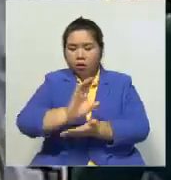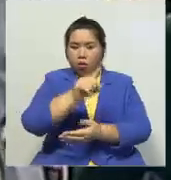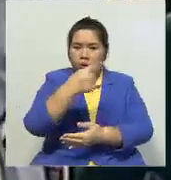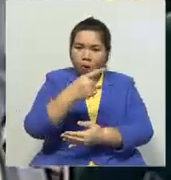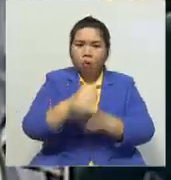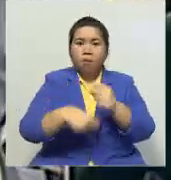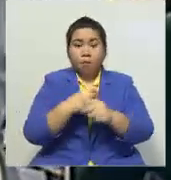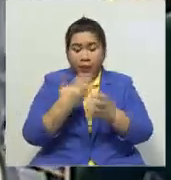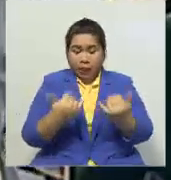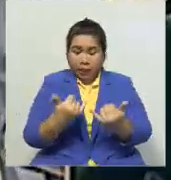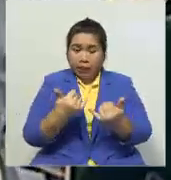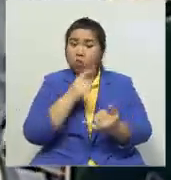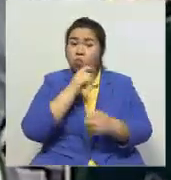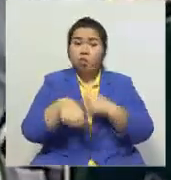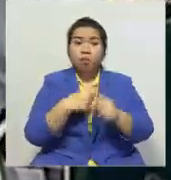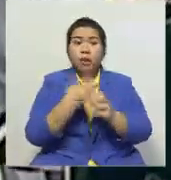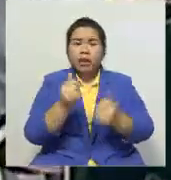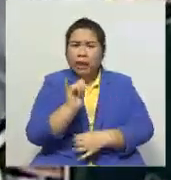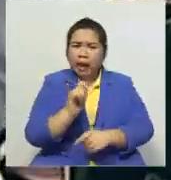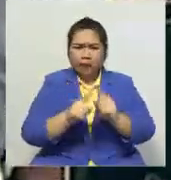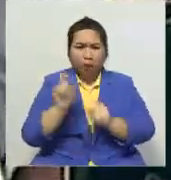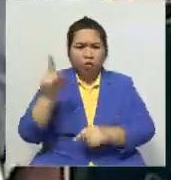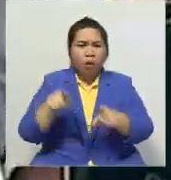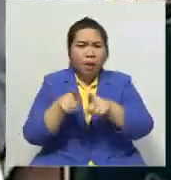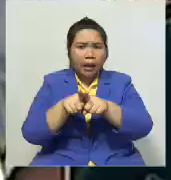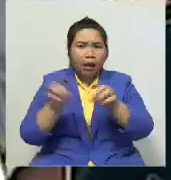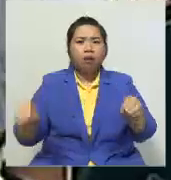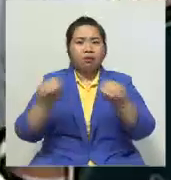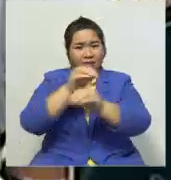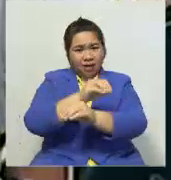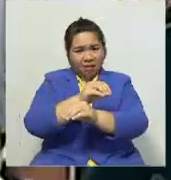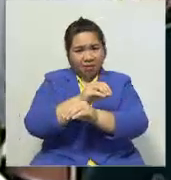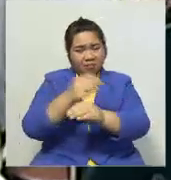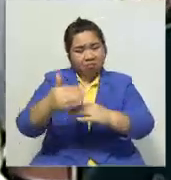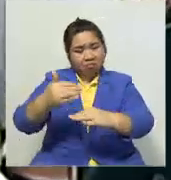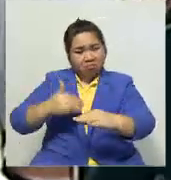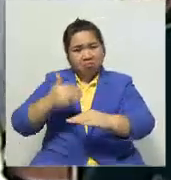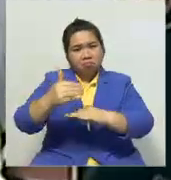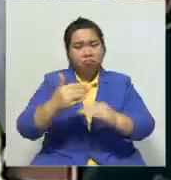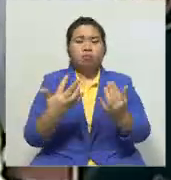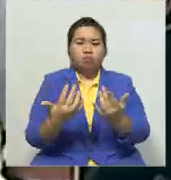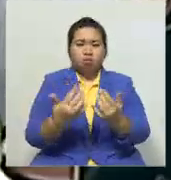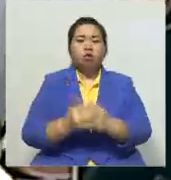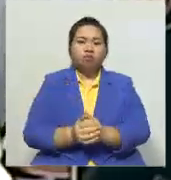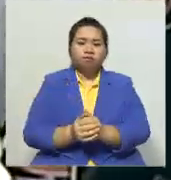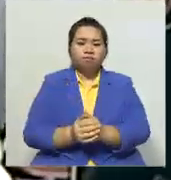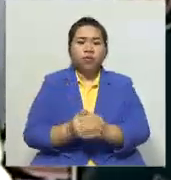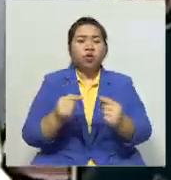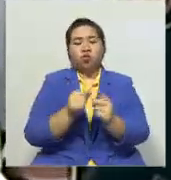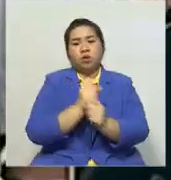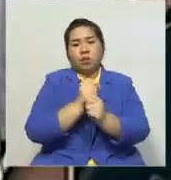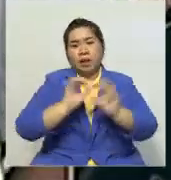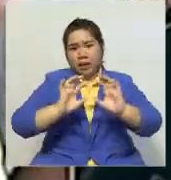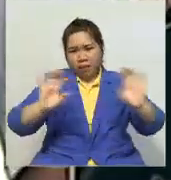ไหนอันไหนที่ปีนี้ยังไม่ได้แต่มันต้องเร่งด่วนเอาสลับอันนี้ไปอยู่ถอยไปก่อนได้ไหมเอานี้ขึ้นมาแทนได้ไหมนั่นหลักการทำงานรัฐ